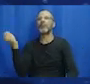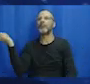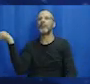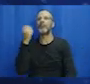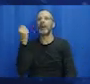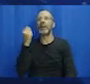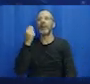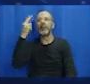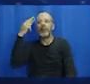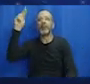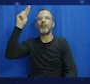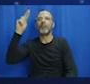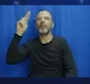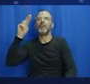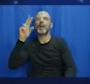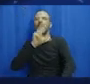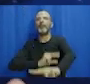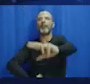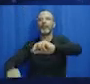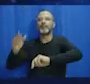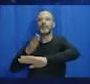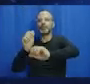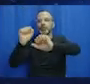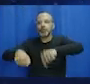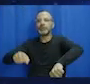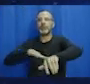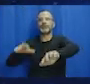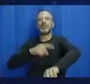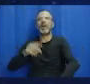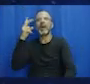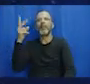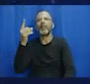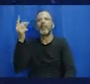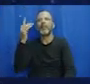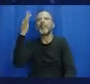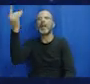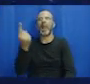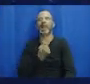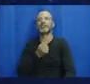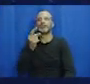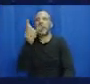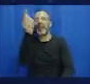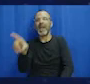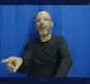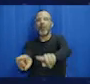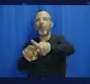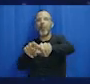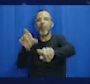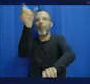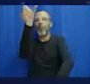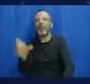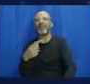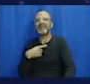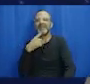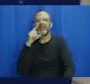من فكرة أنه بن غفير وسموتريتش يتحكمون بهذه الحكومة. من كان يتخيل أنه شخص مثل بن غفير هذا الشخص المدان